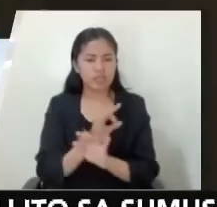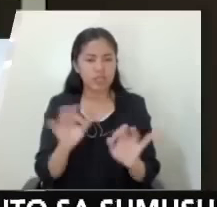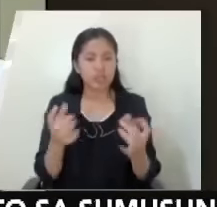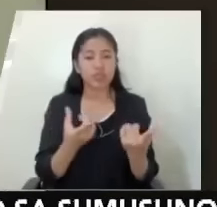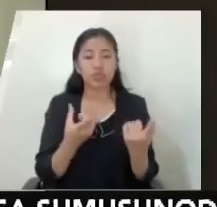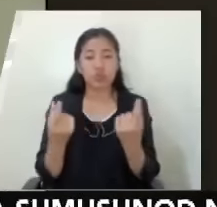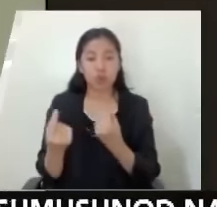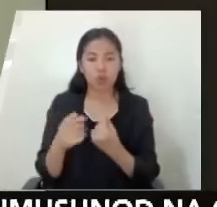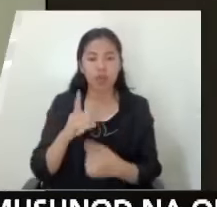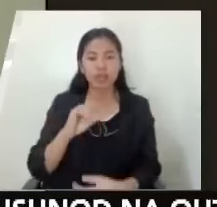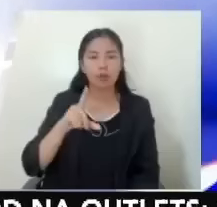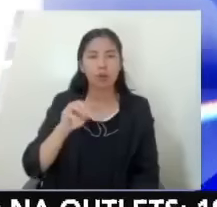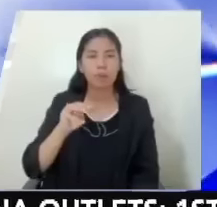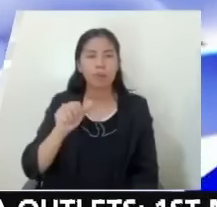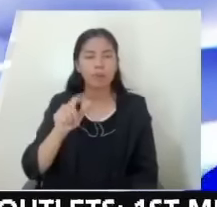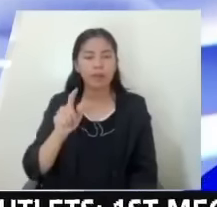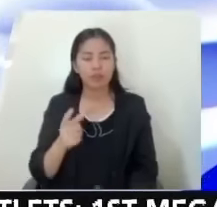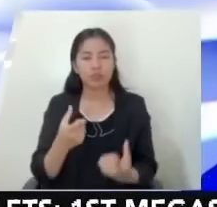tungkulin.